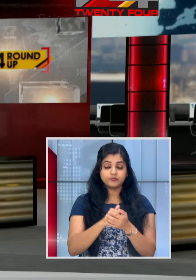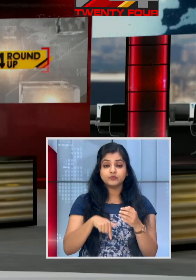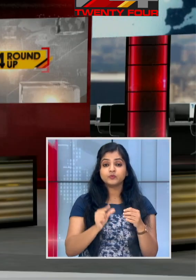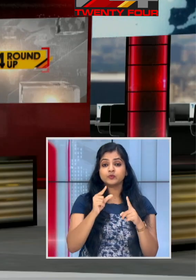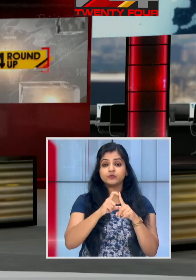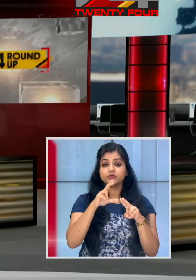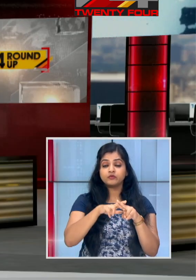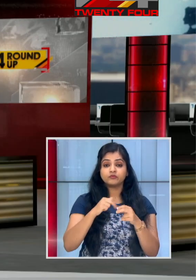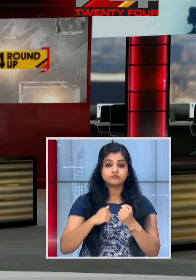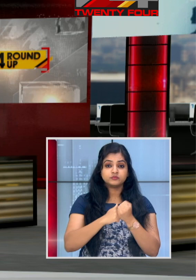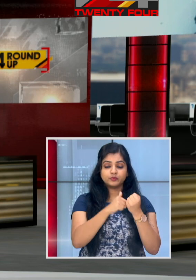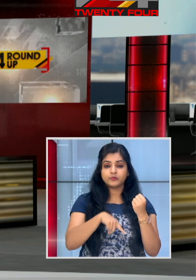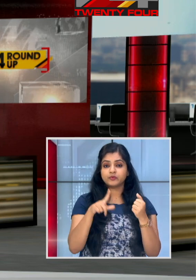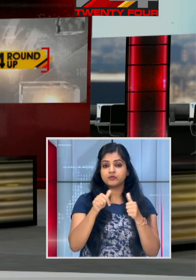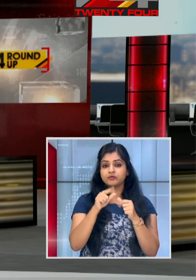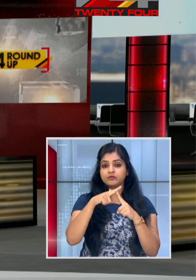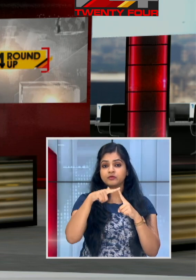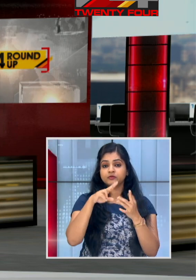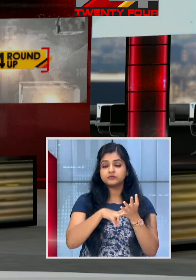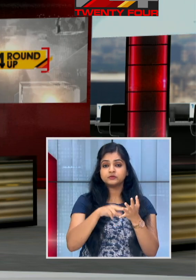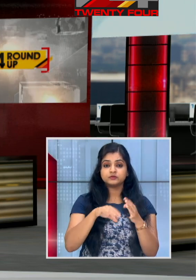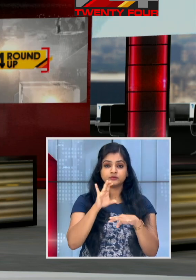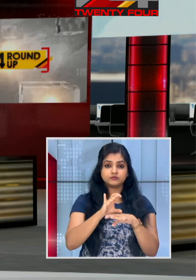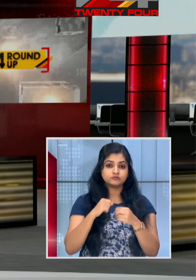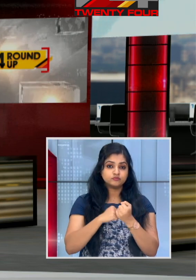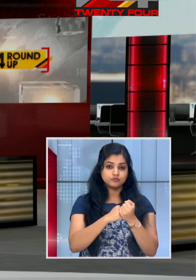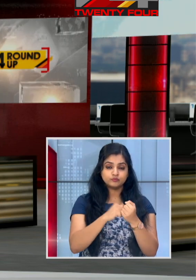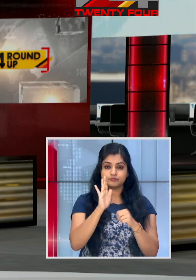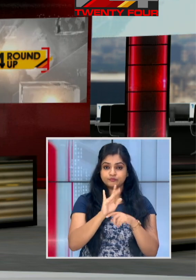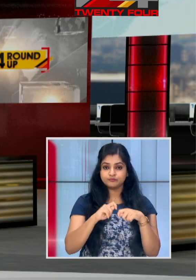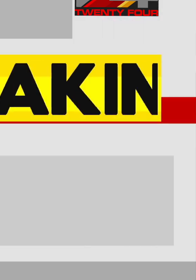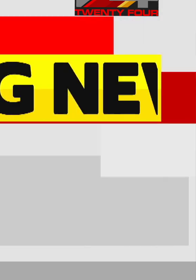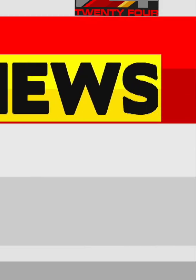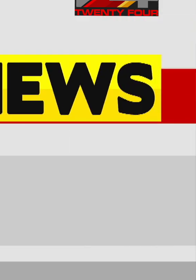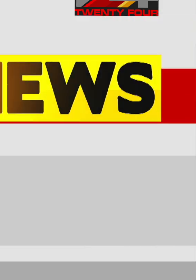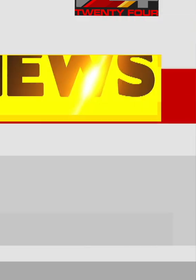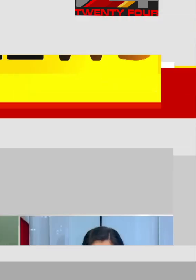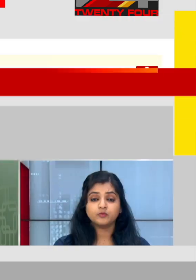എഫിന് കൂടി പിന്തുണ തീൻ സഭയ്ക്ക് ലഭിക്കുകയും ചെയ്യുന്നുണ്ടല്ലോ. എന്താണ് അവിടുത്തെ ഒരു രാഷ്ട്രീയ സാഹചര്യം?